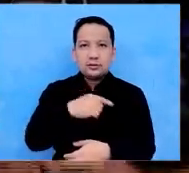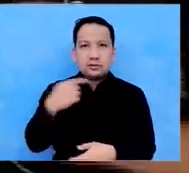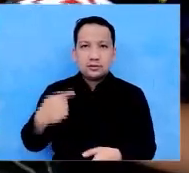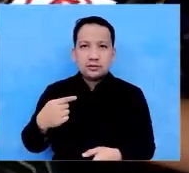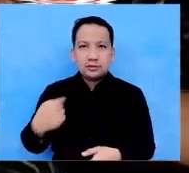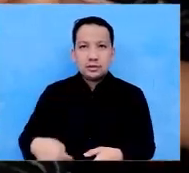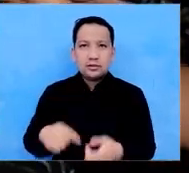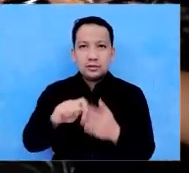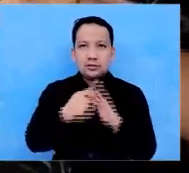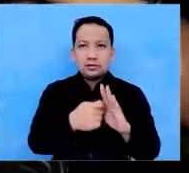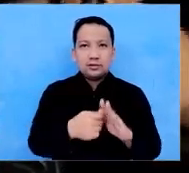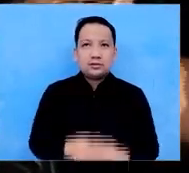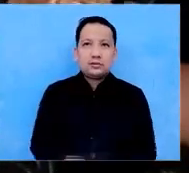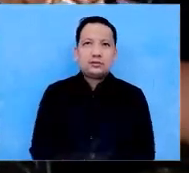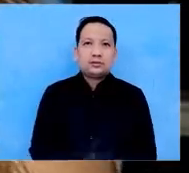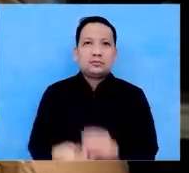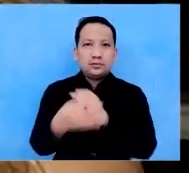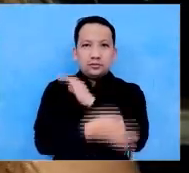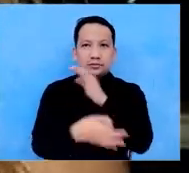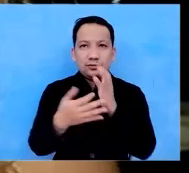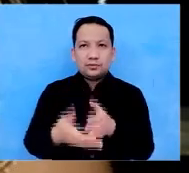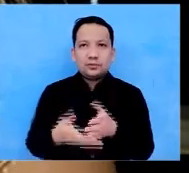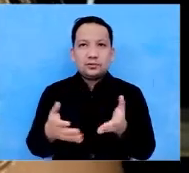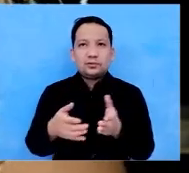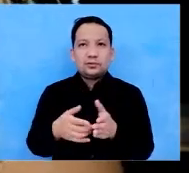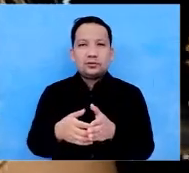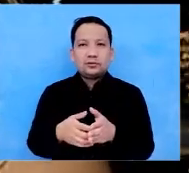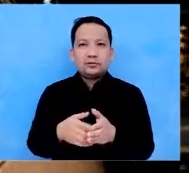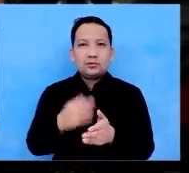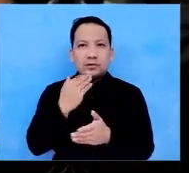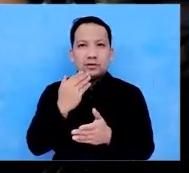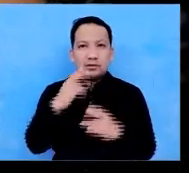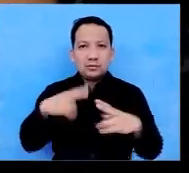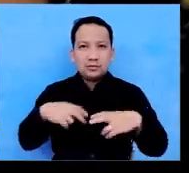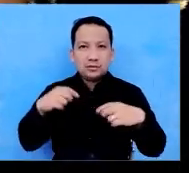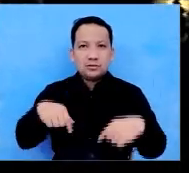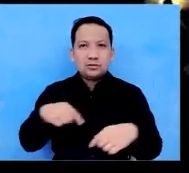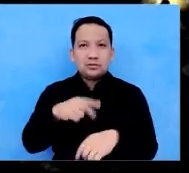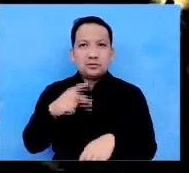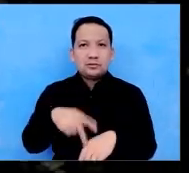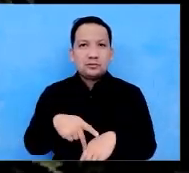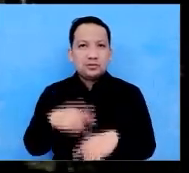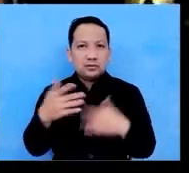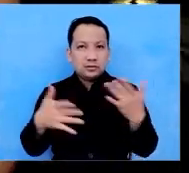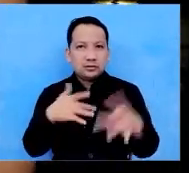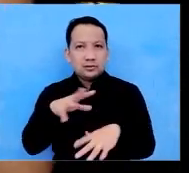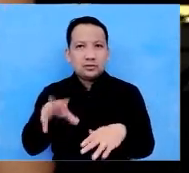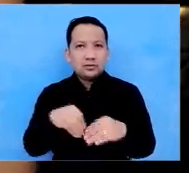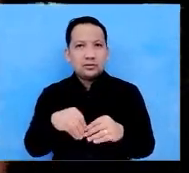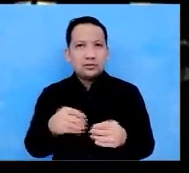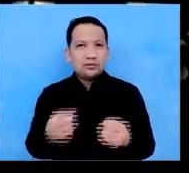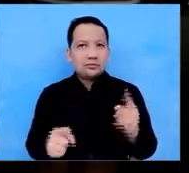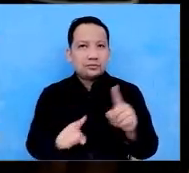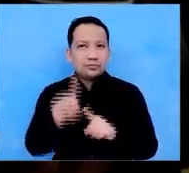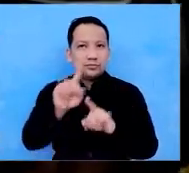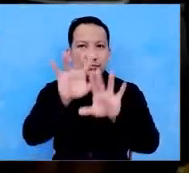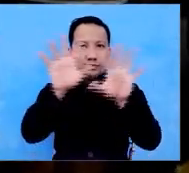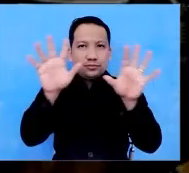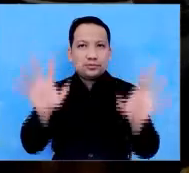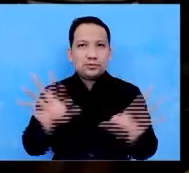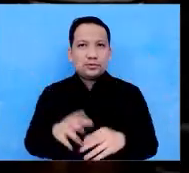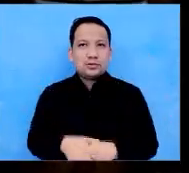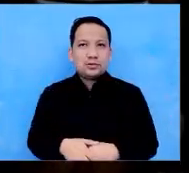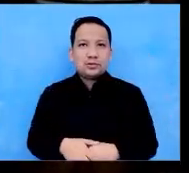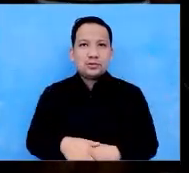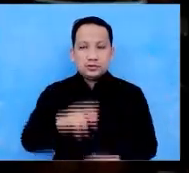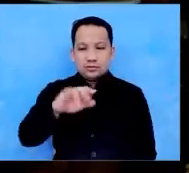po. Ang mga foreigner namang ito, sinulit ang bakasyon sa bansa at nakijoin sa mga nanood ng fireworks display. Si